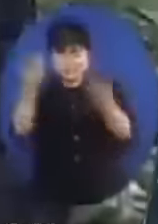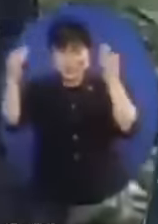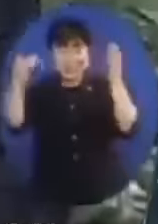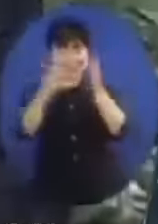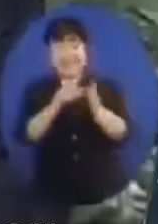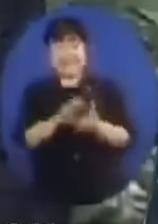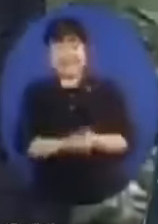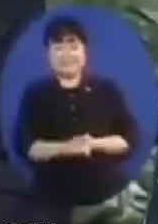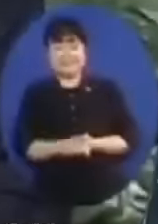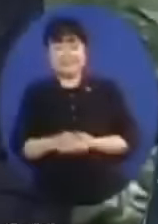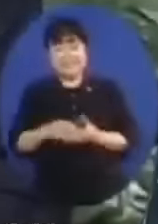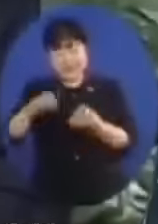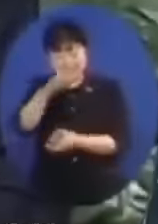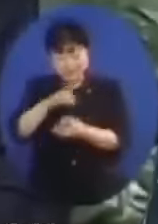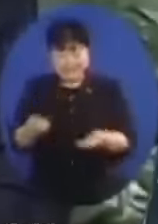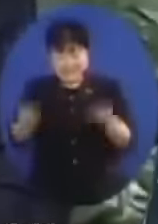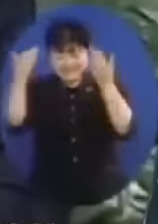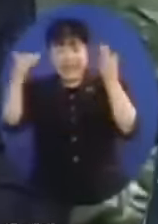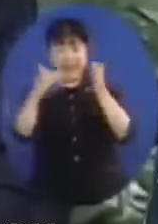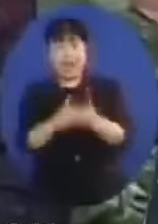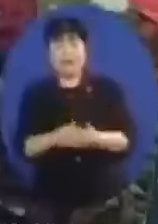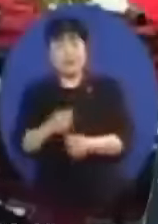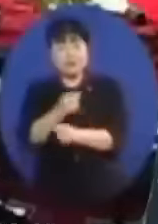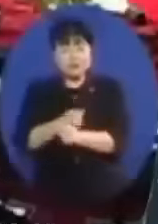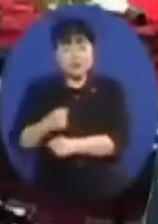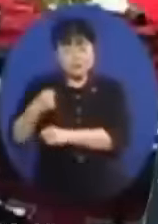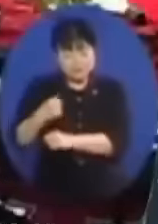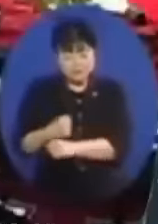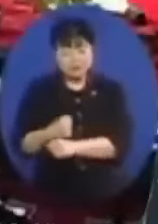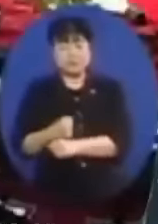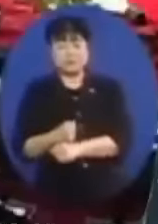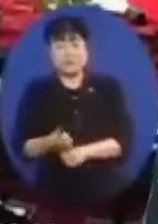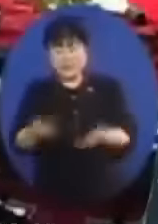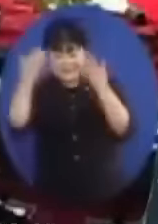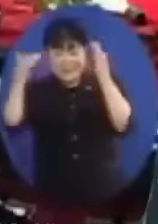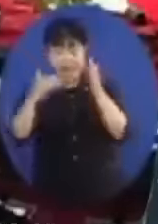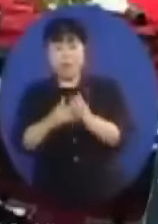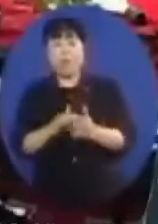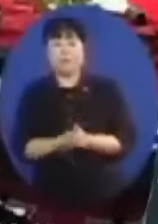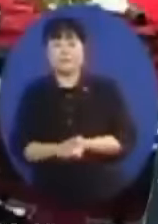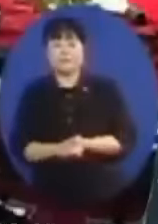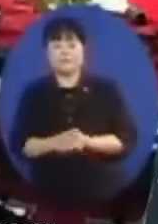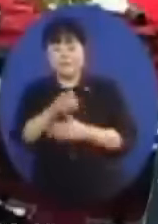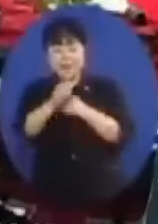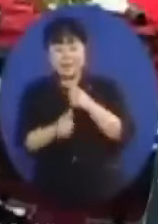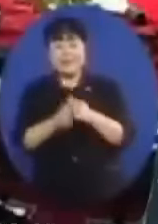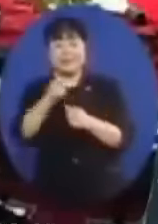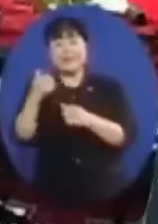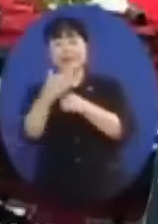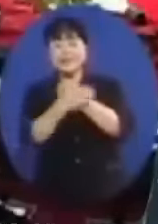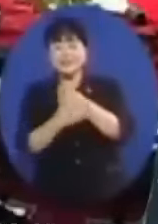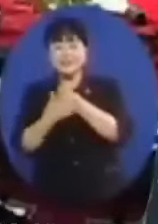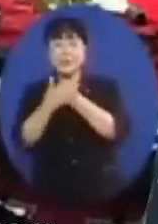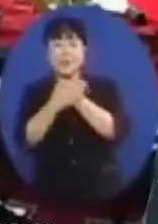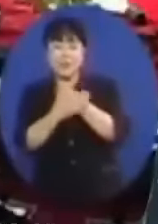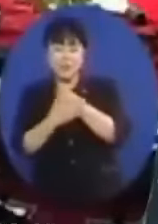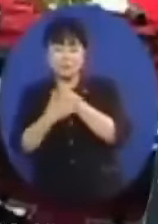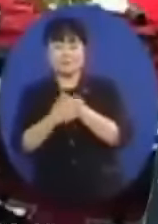지나가버렸습니다. 가시와 은극기가 지나가고 수고하고 모은 짐이 지나가고 하나님의 은총이